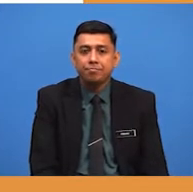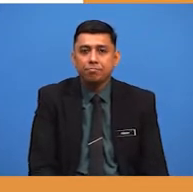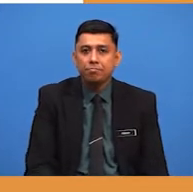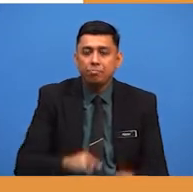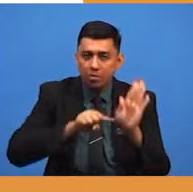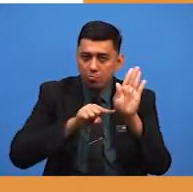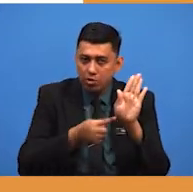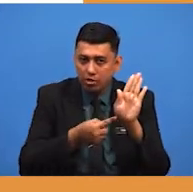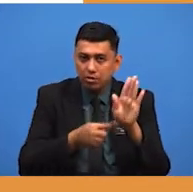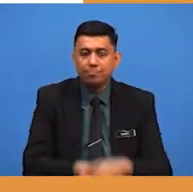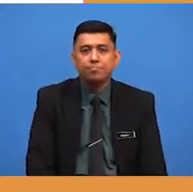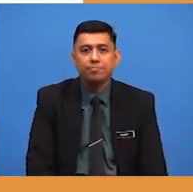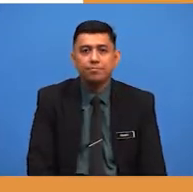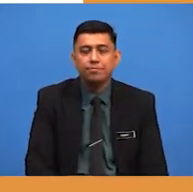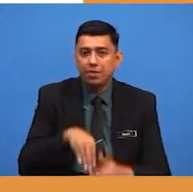Mula,